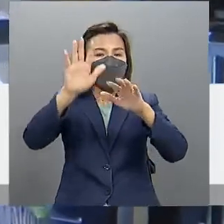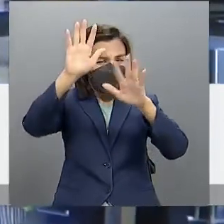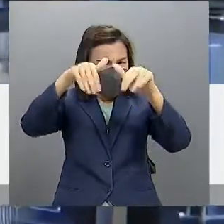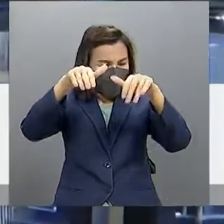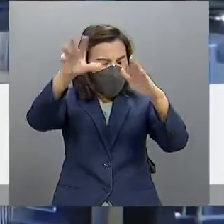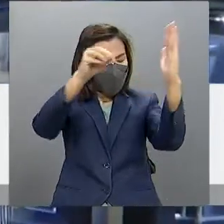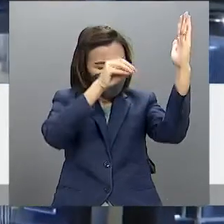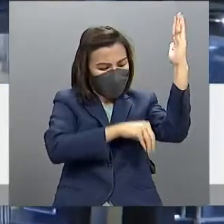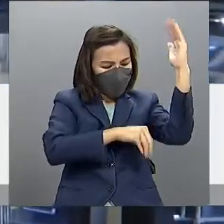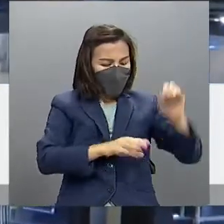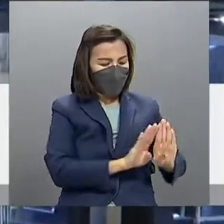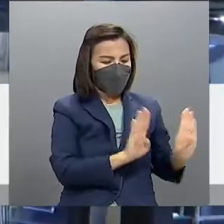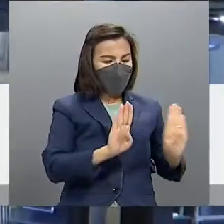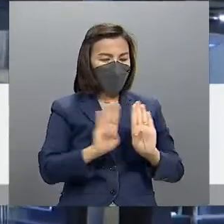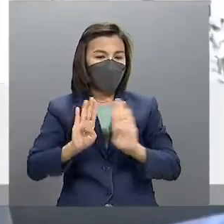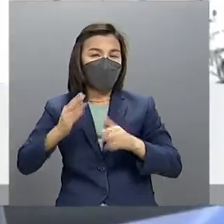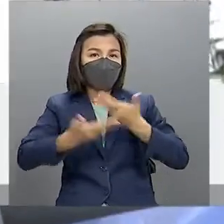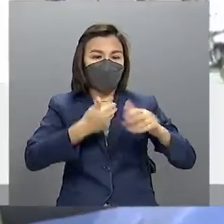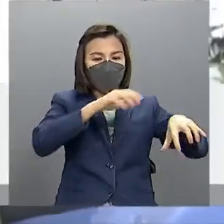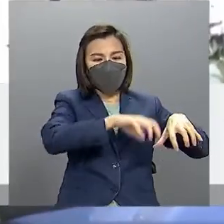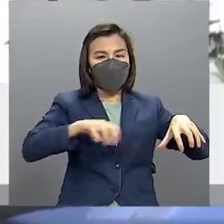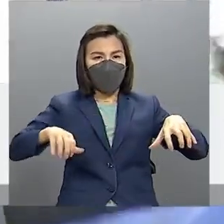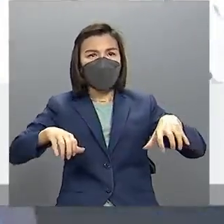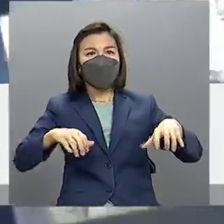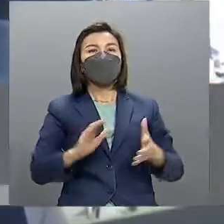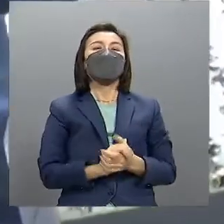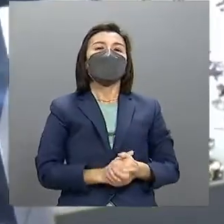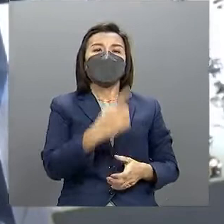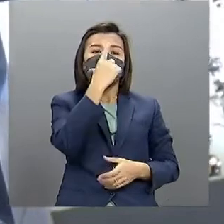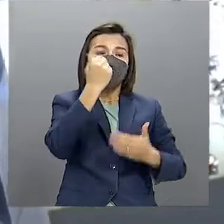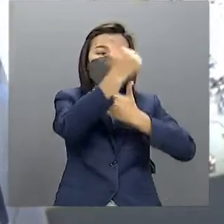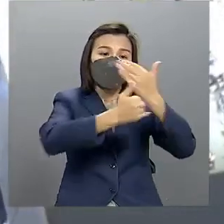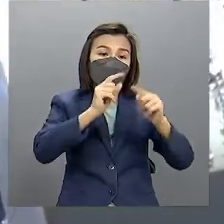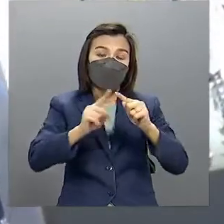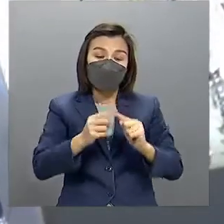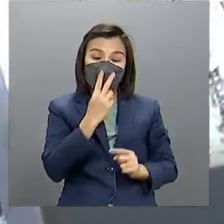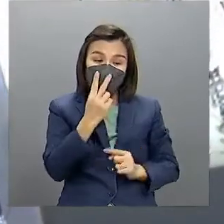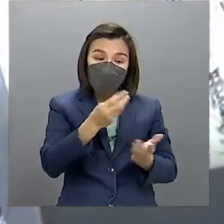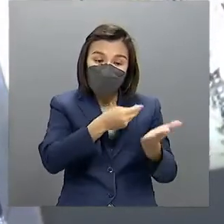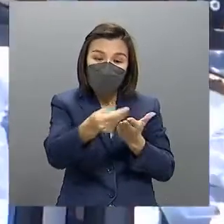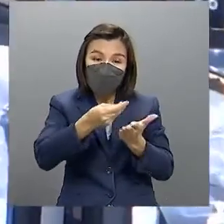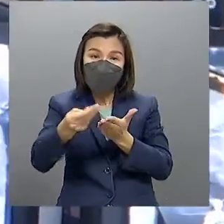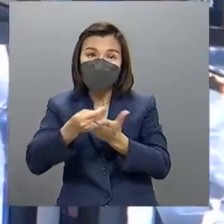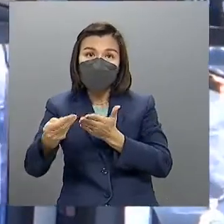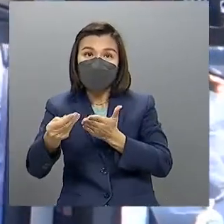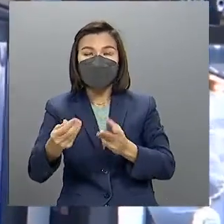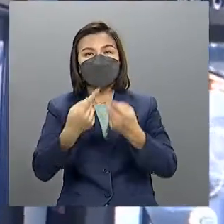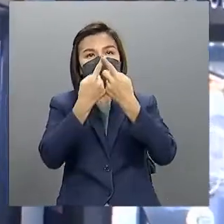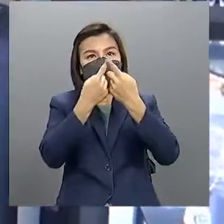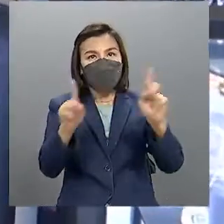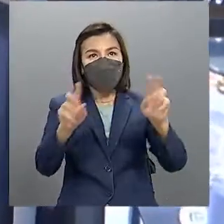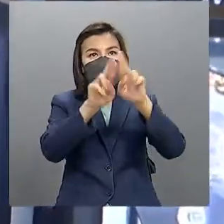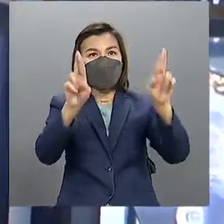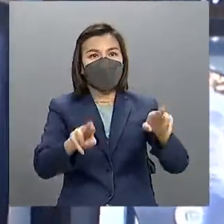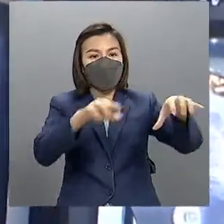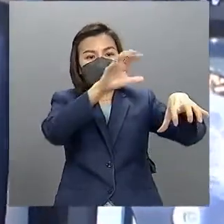ยหวังจะดึงนักท่องเที่ยวกลุ่มนี้ให้กระตุ้นเศรษฐกิจจังหวัดภูเก็ตว่าทางผู้ประกอบการอัญมณีก็บอกนะค